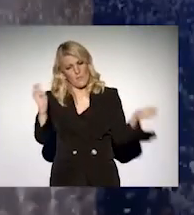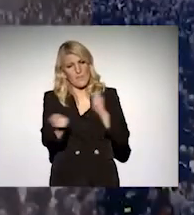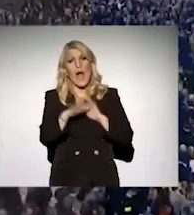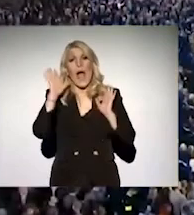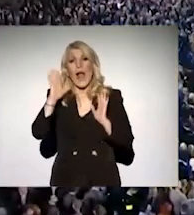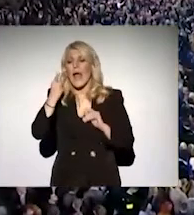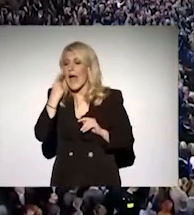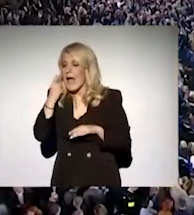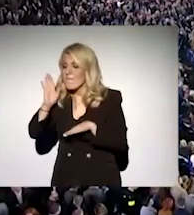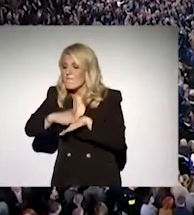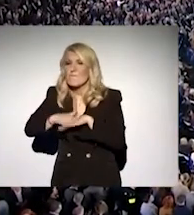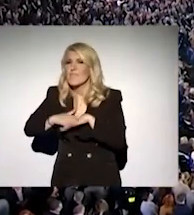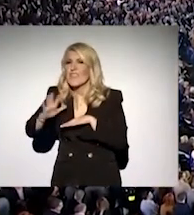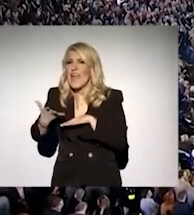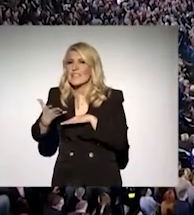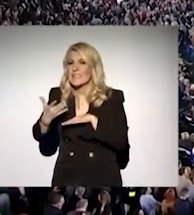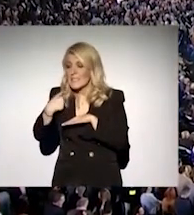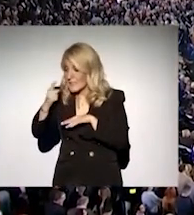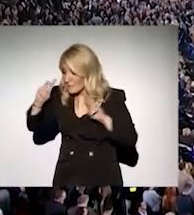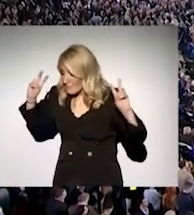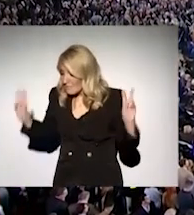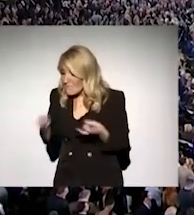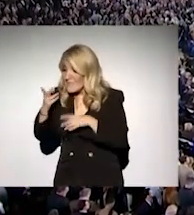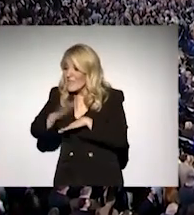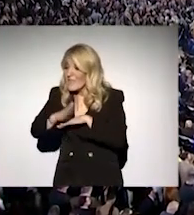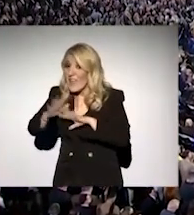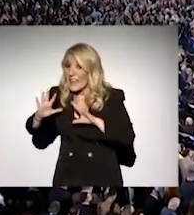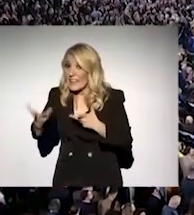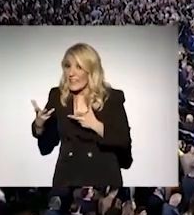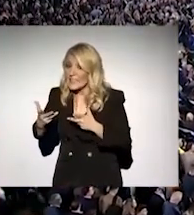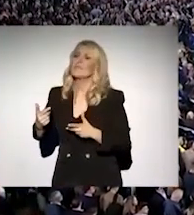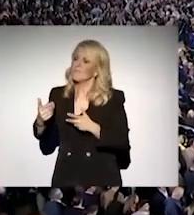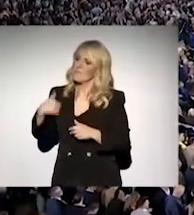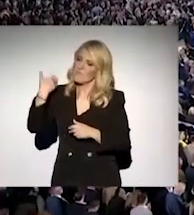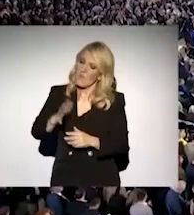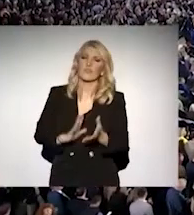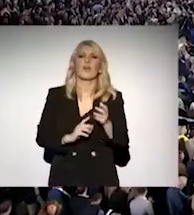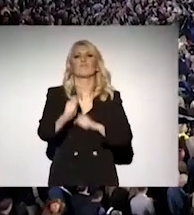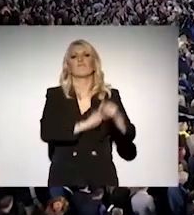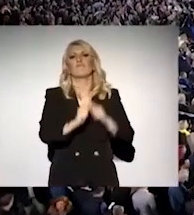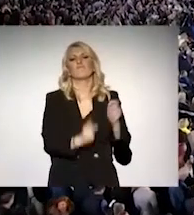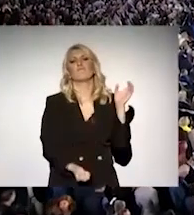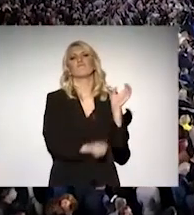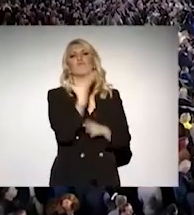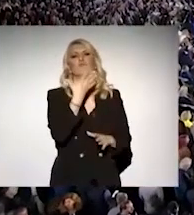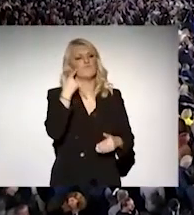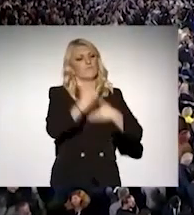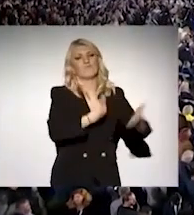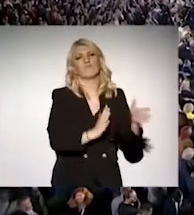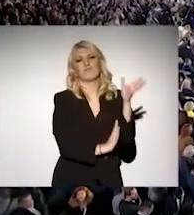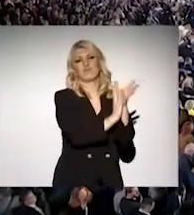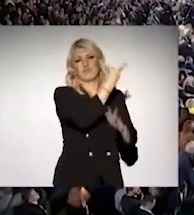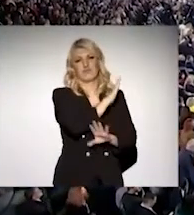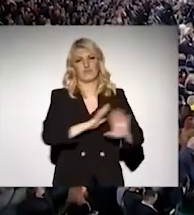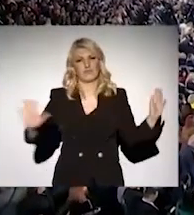και τα 2 αδικήματα γίνανε 3 ή τα 3-4. Δεν είμαι σίγουρος σίγουρα προσθέθηκε ένα δίκημα και